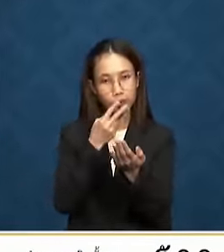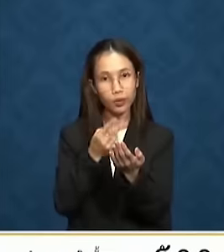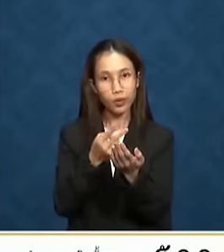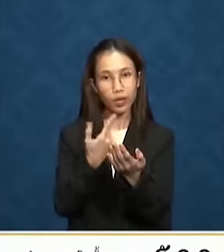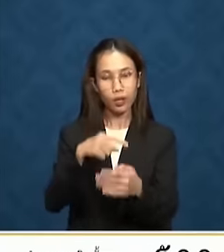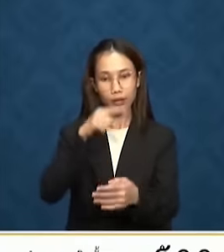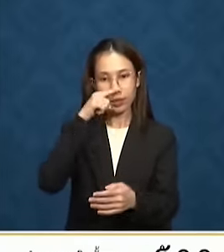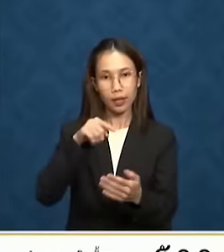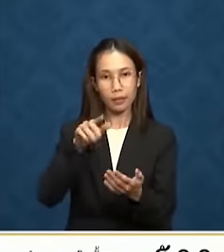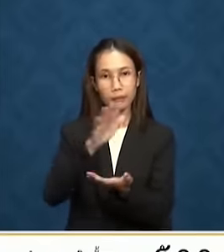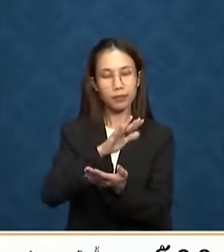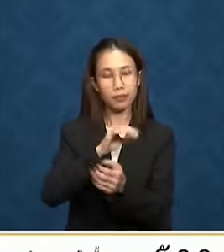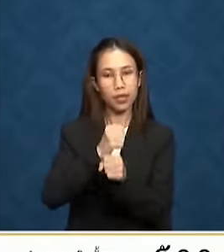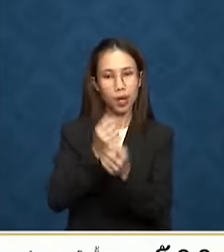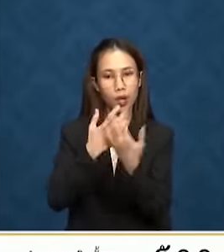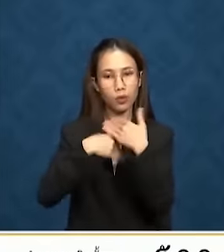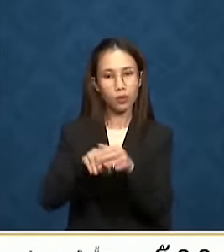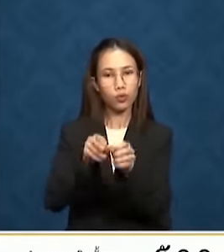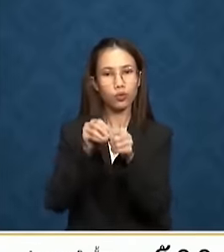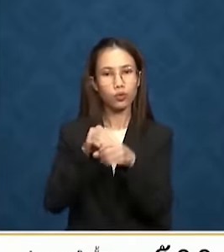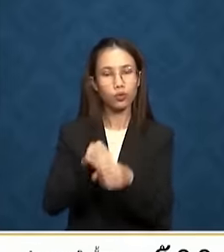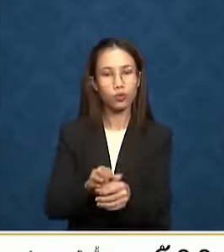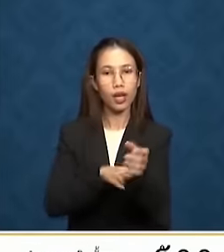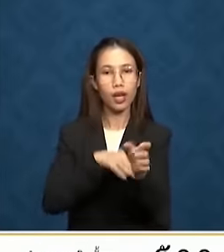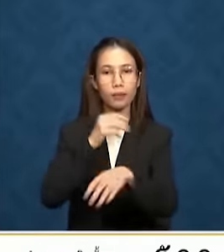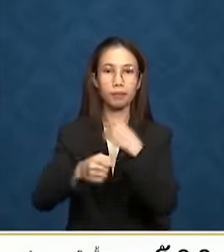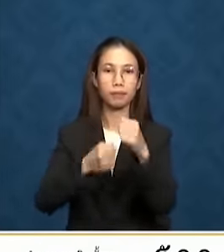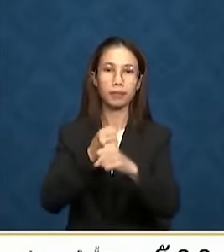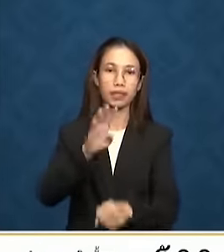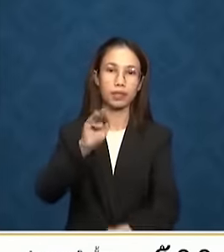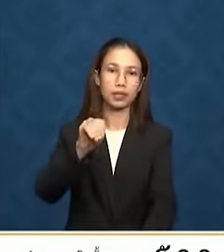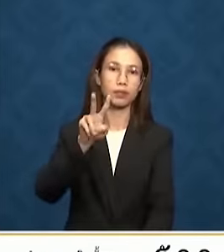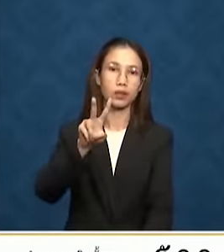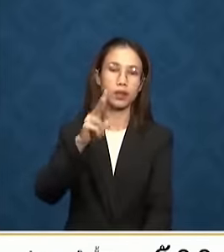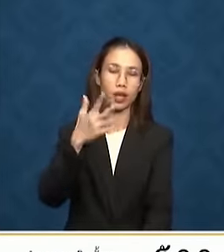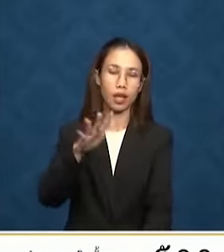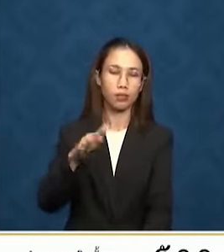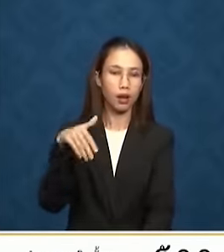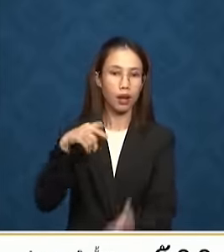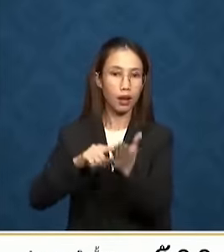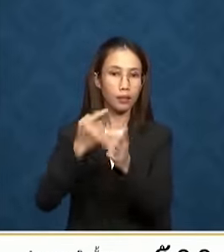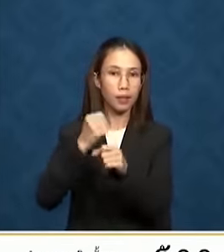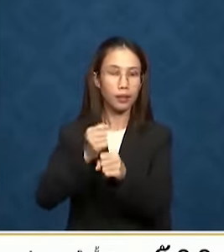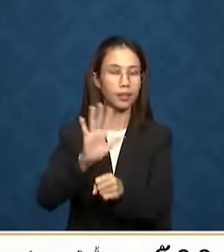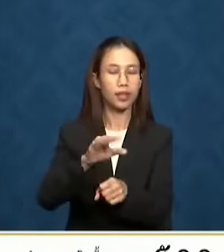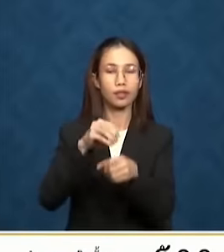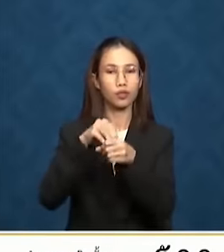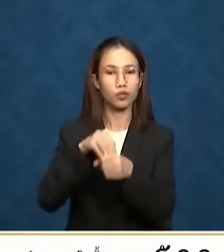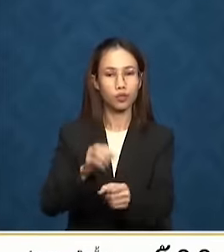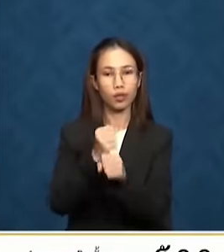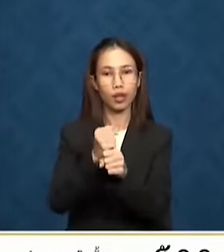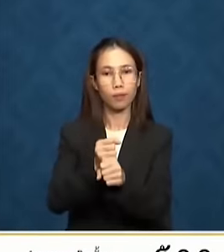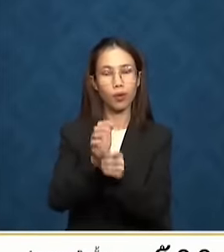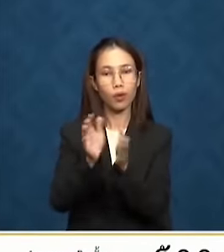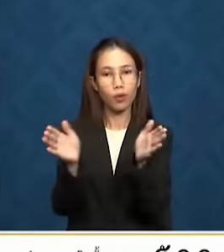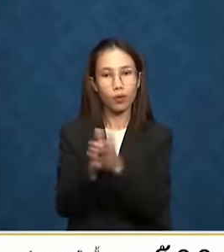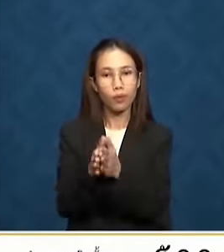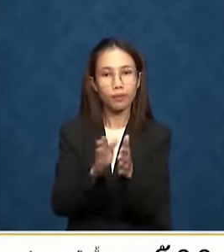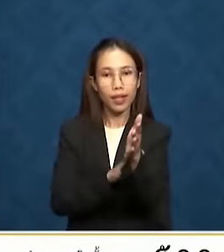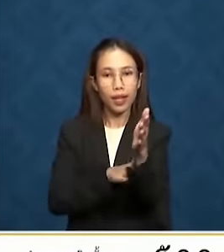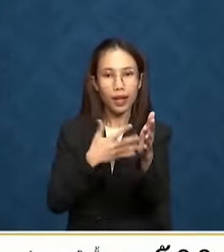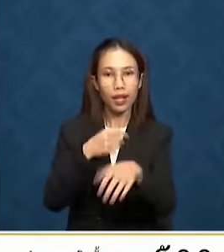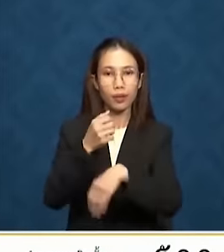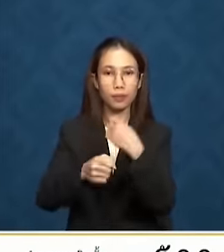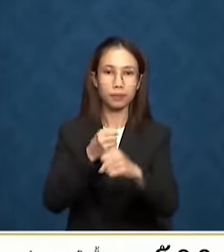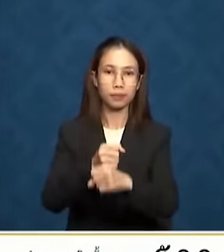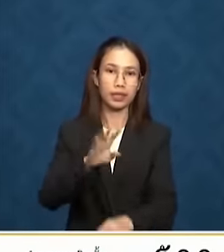ทำงานกับ oecdมาตั้ง 42ปีแล้วไม่ได้เพิ่งมาทำงานในช่วงปี 2ปีที่มานทำงานกันมา 42ปีและสิ่งที่เขา